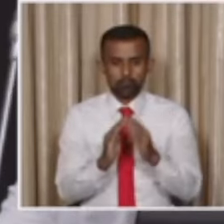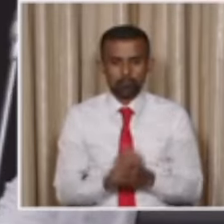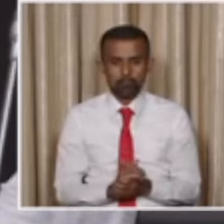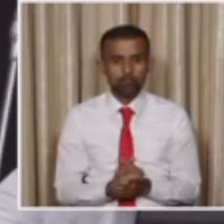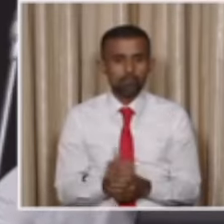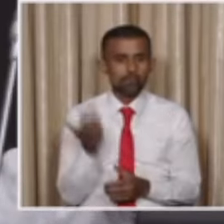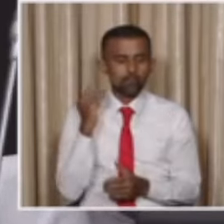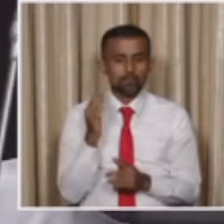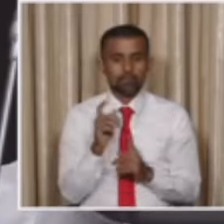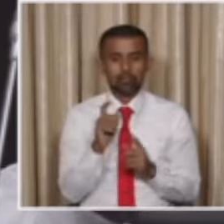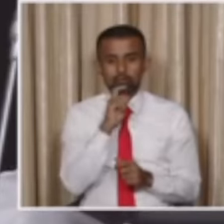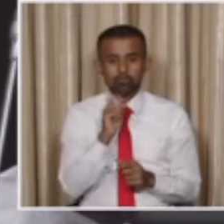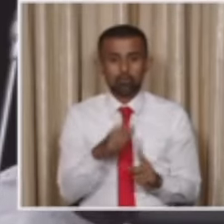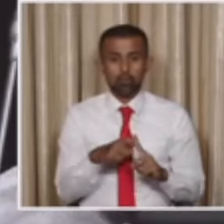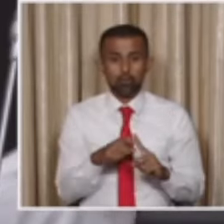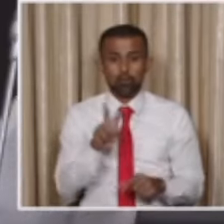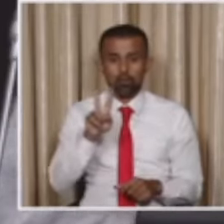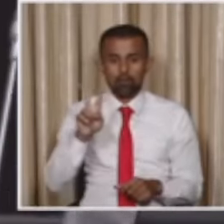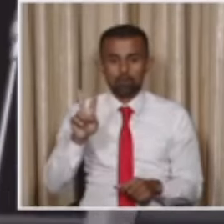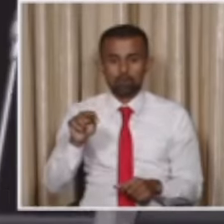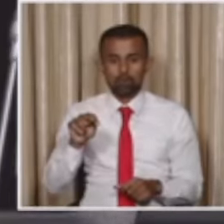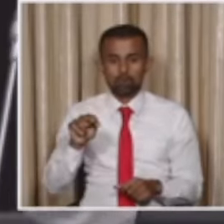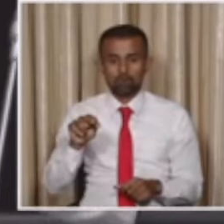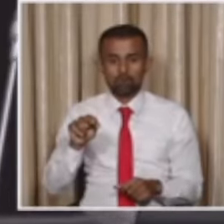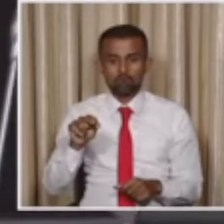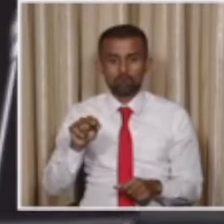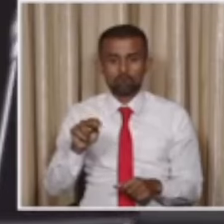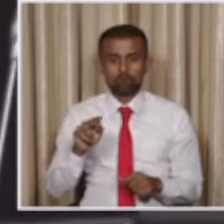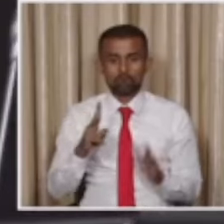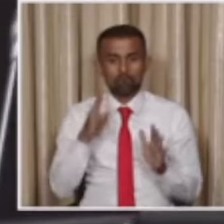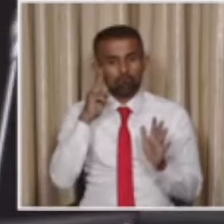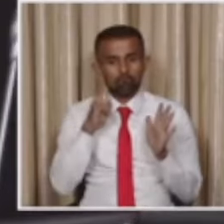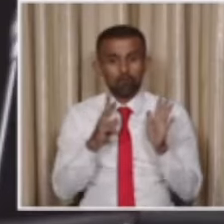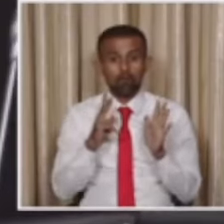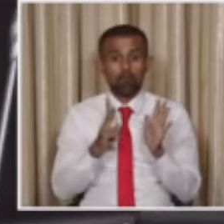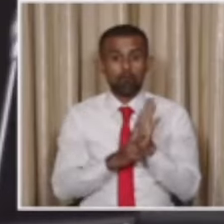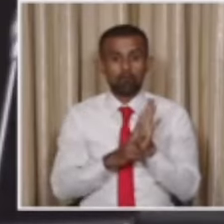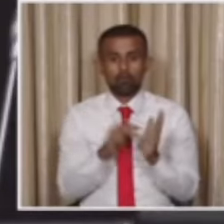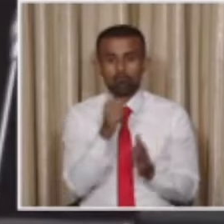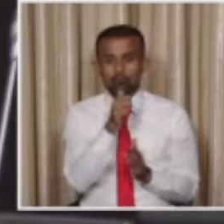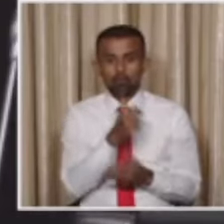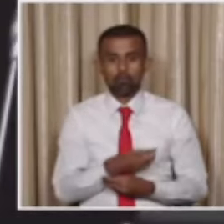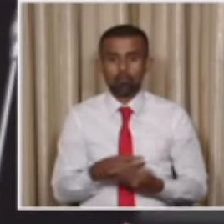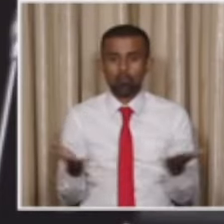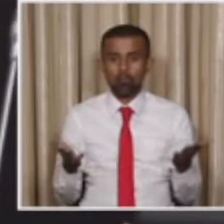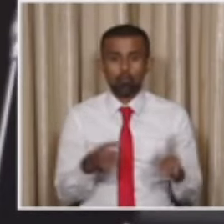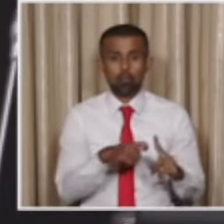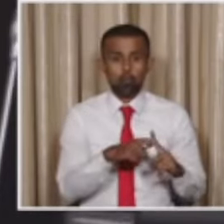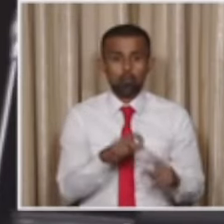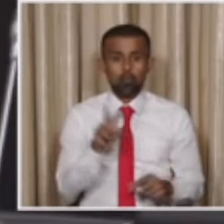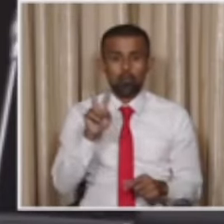හිටපු විනිසුරුවරයා ඉඳෙද්දි රුපියල් කෝටි 20ක විස්කි අතුරු දහම් කෝටි 20ක